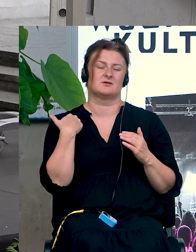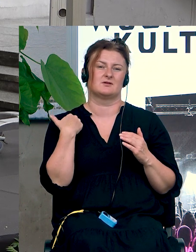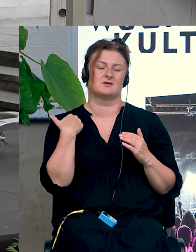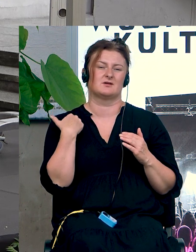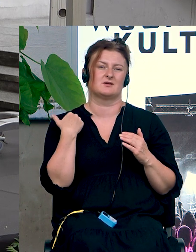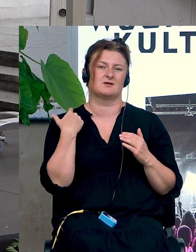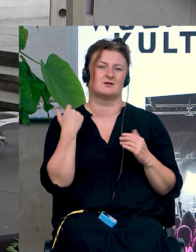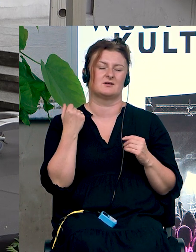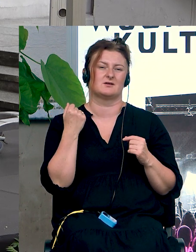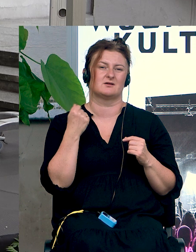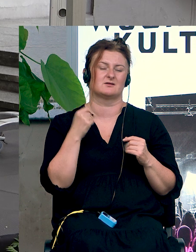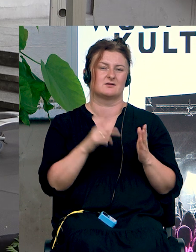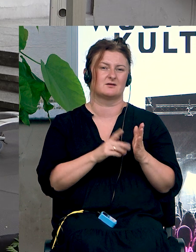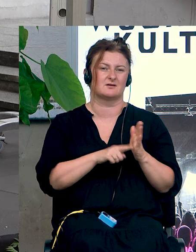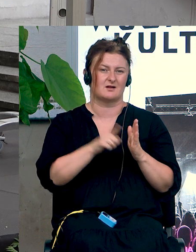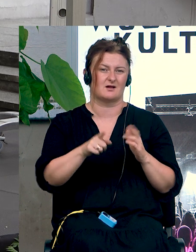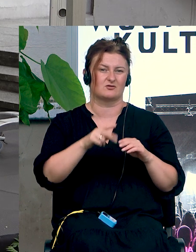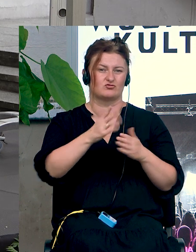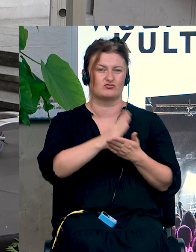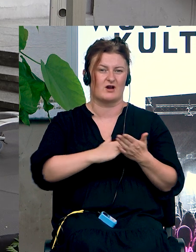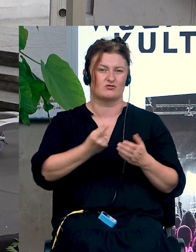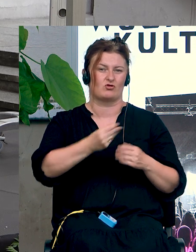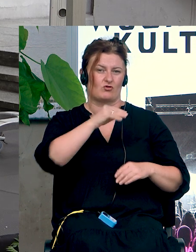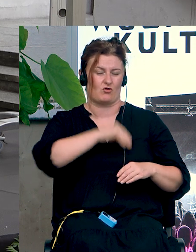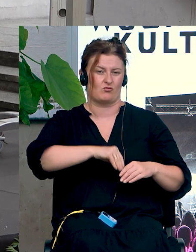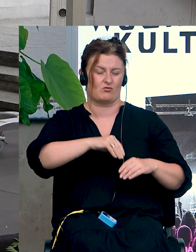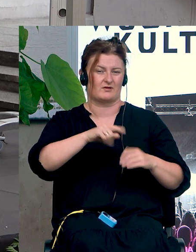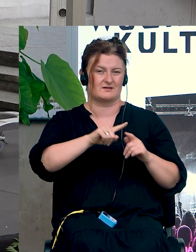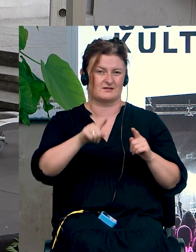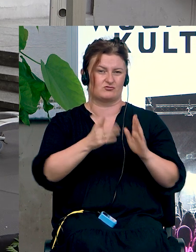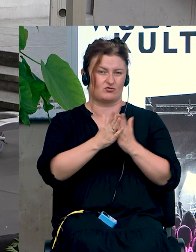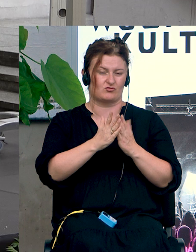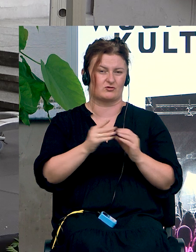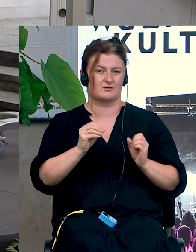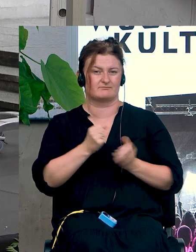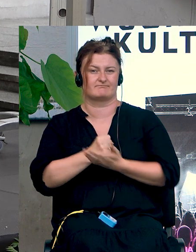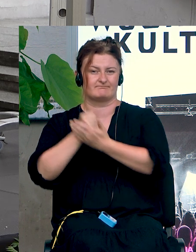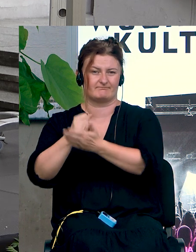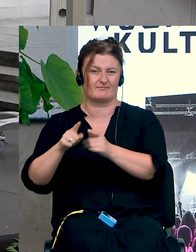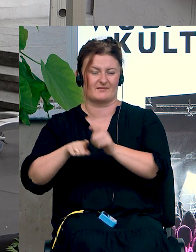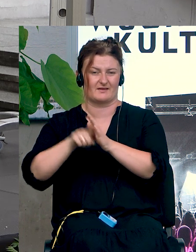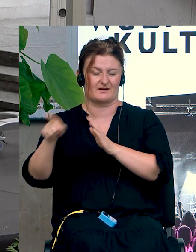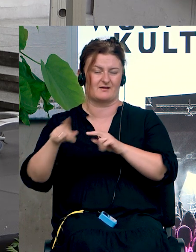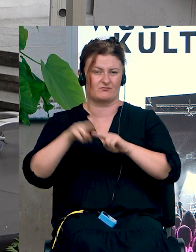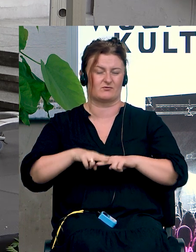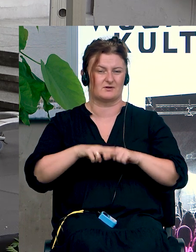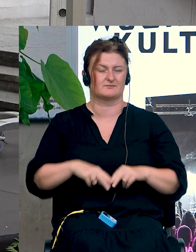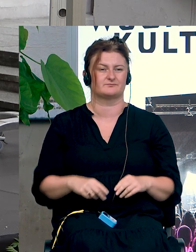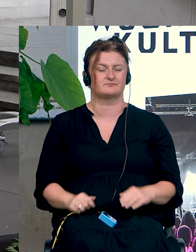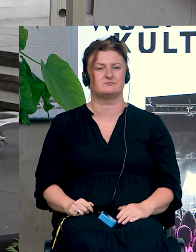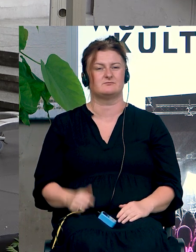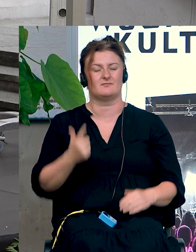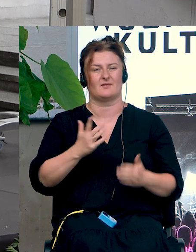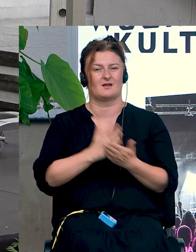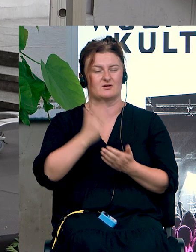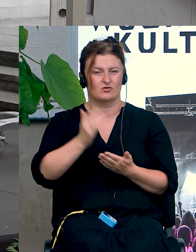fundacji i część z dochodów tej książki były przeznaczonych po prostu. Tam fundację. Była nie tylko частина прибутків